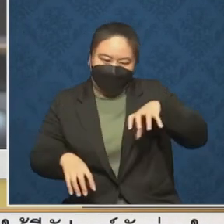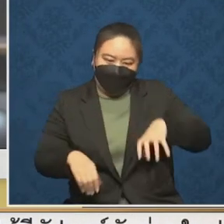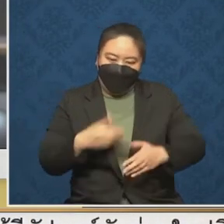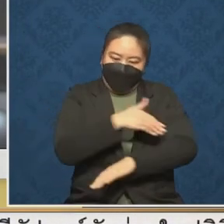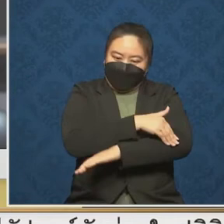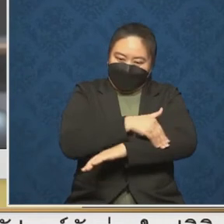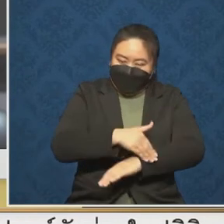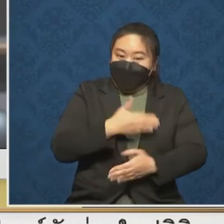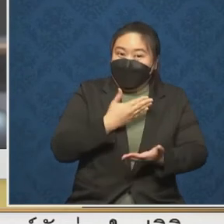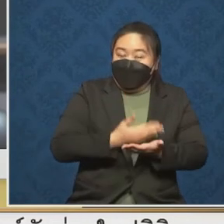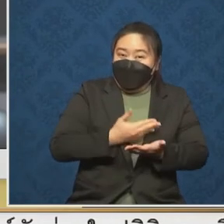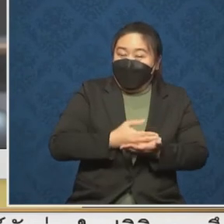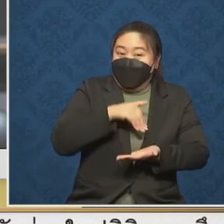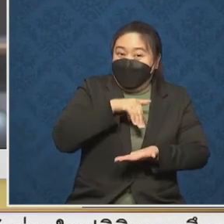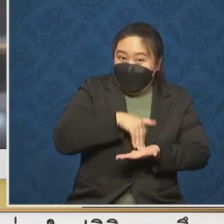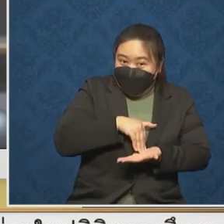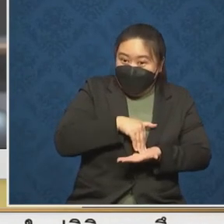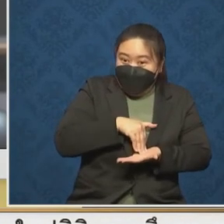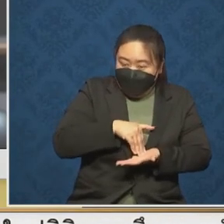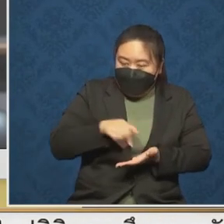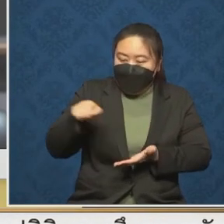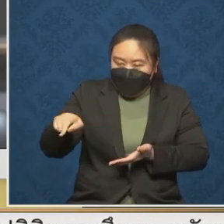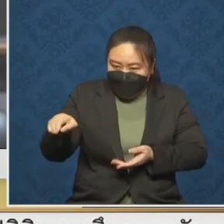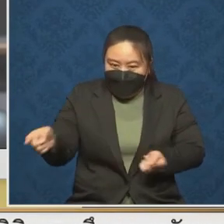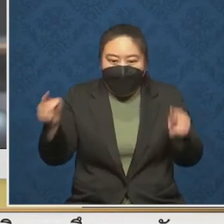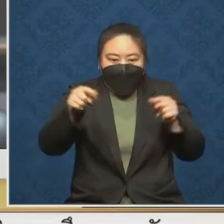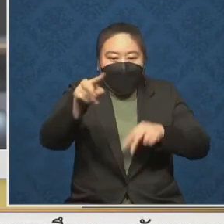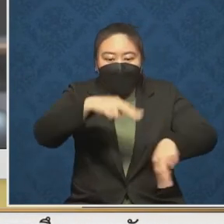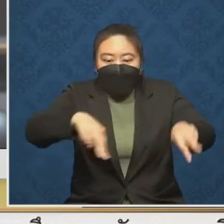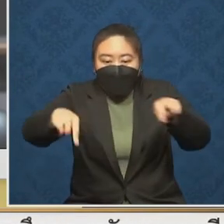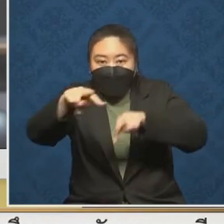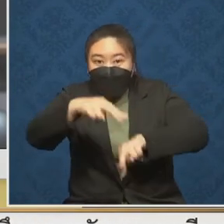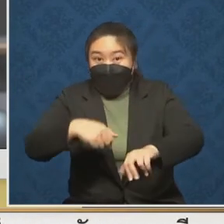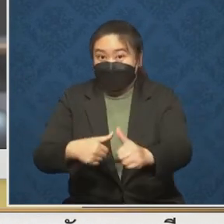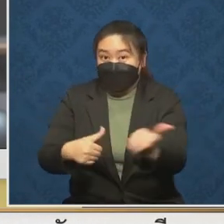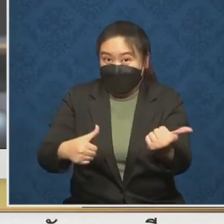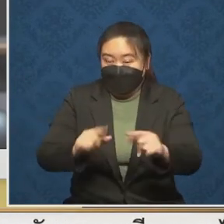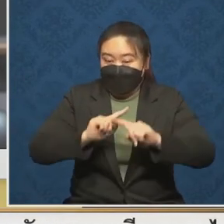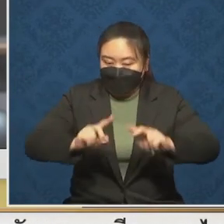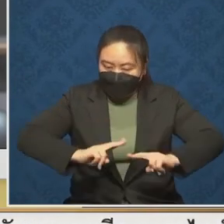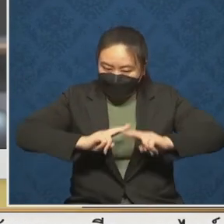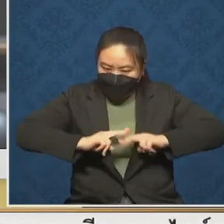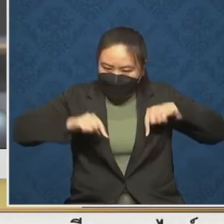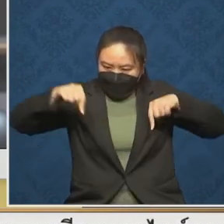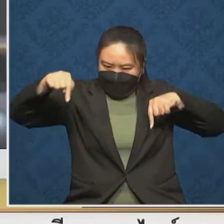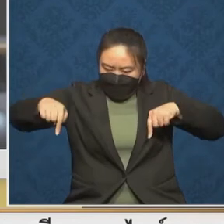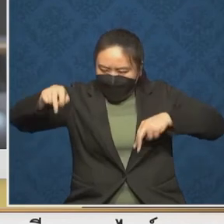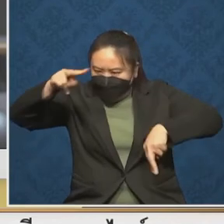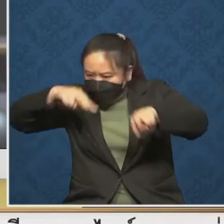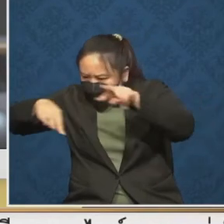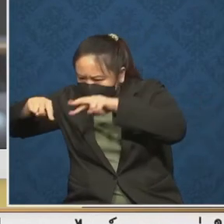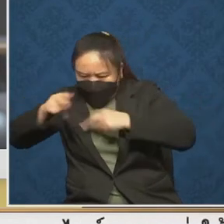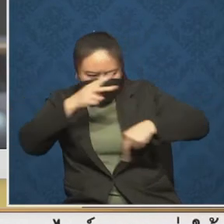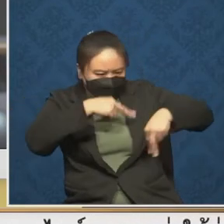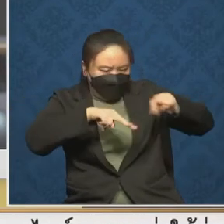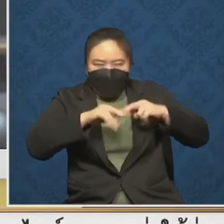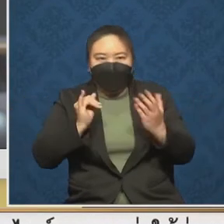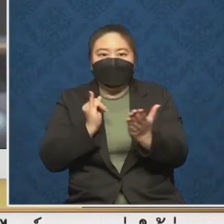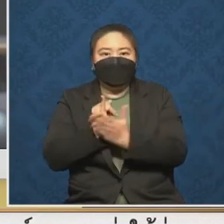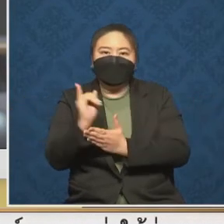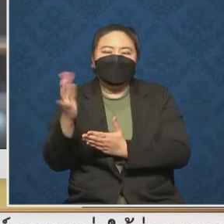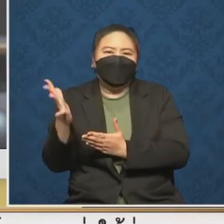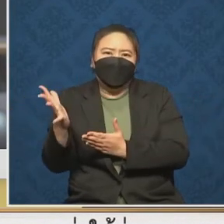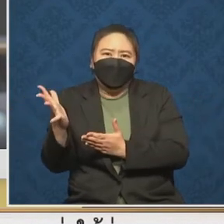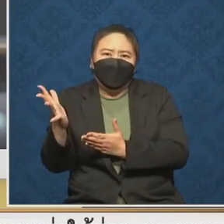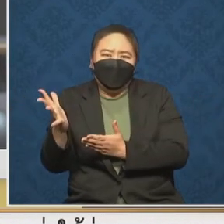ลการตรวจสอบไม่ถูกต้องหมดอันนี้ก็เป็นสิ่งที่อยากจะฝากเพราะว่าการที่จะไปว่ากล่าวคน